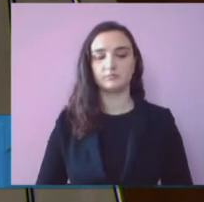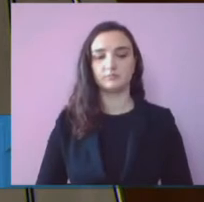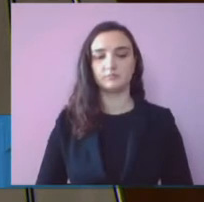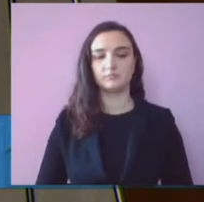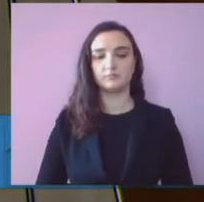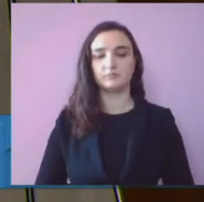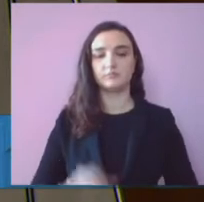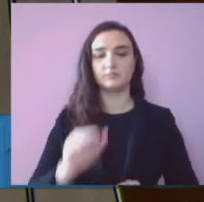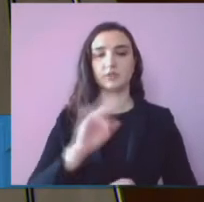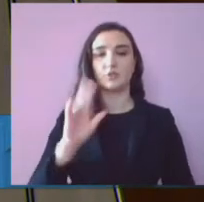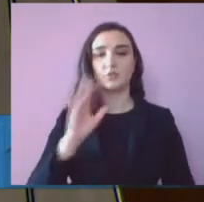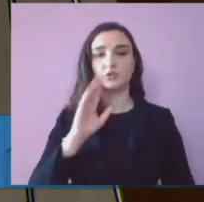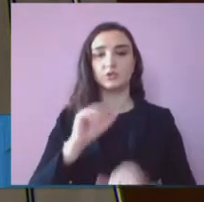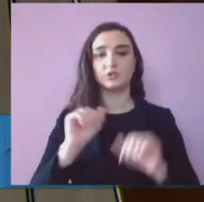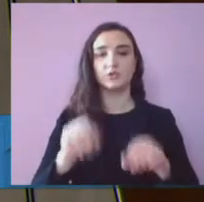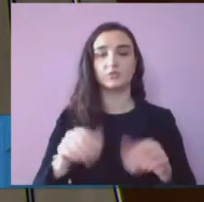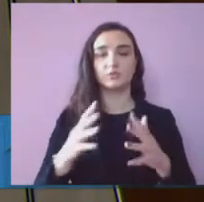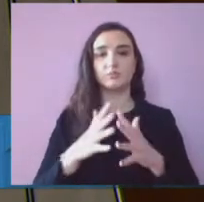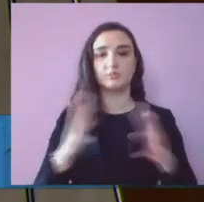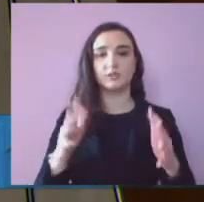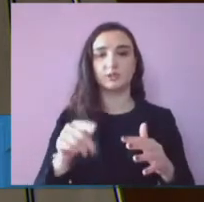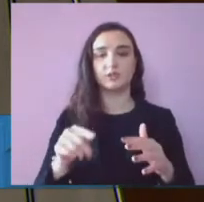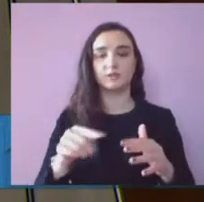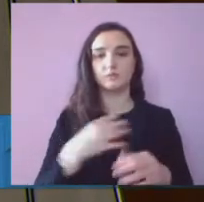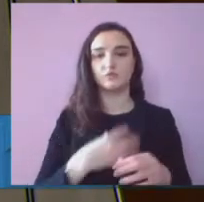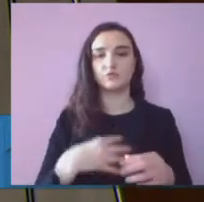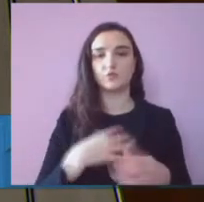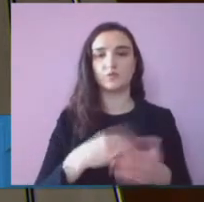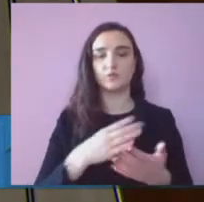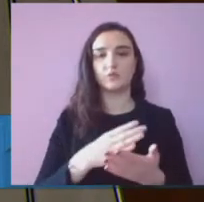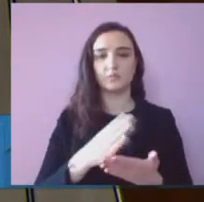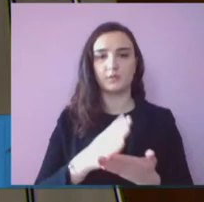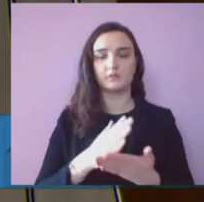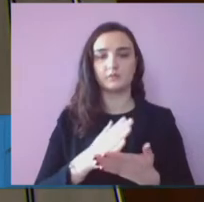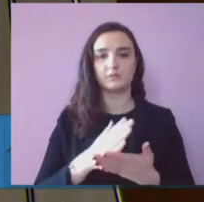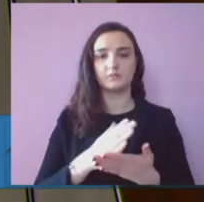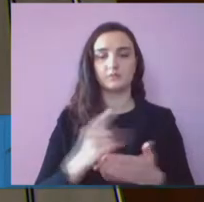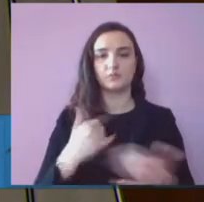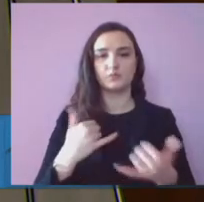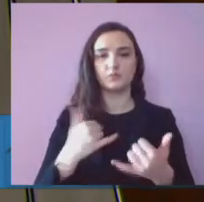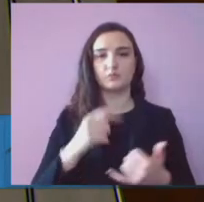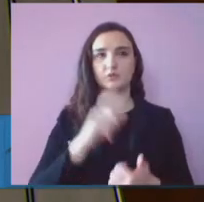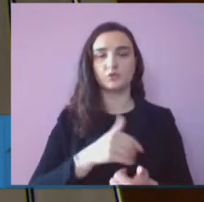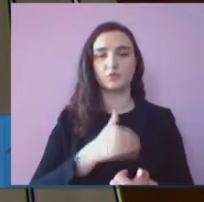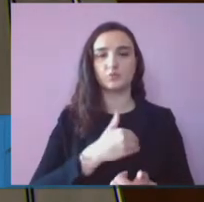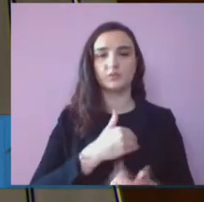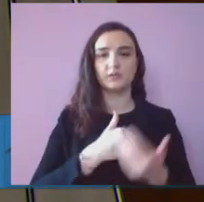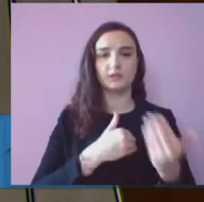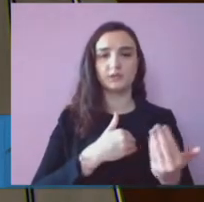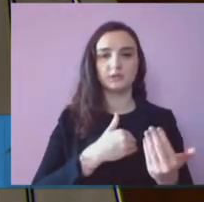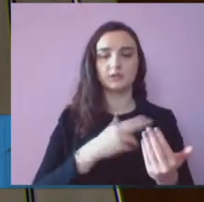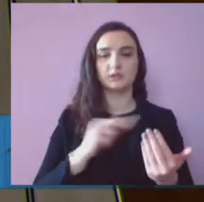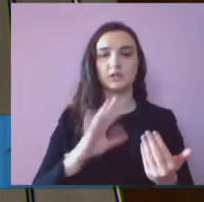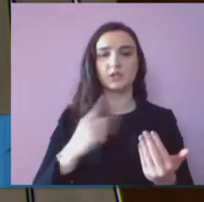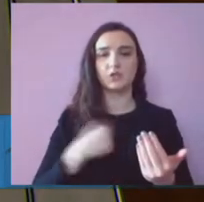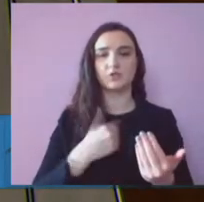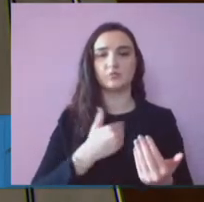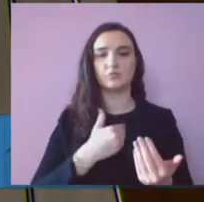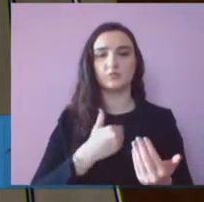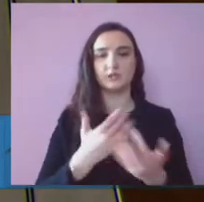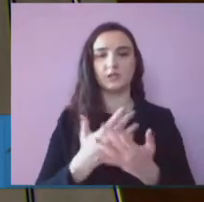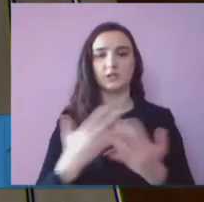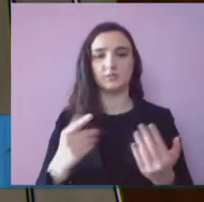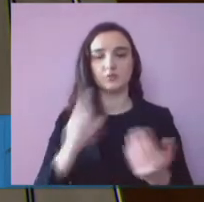შესაძლოა მეტი პრიორიტეტულობა აქვს სტუმრის სურვილს და არა ჩემ სურვილებს, მით უფრო